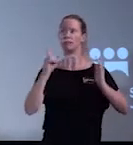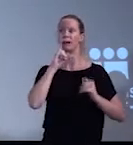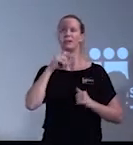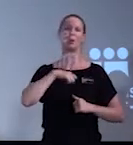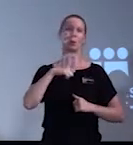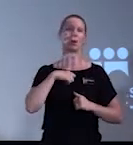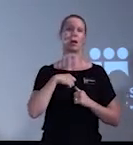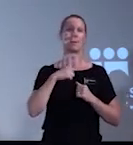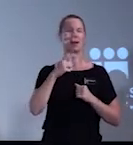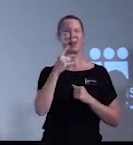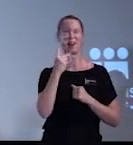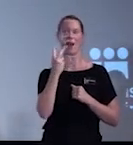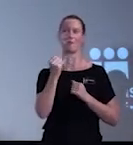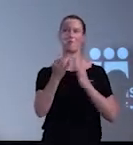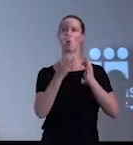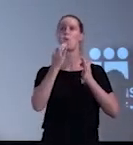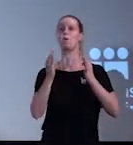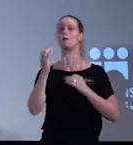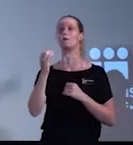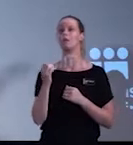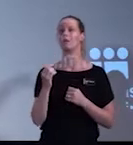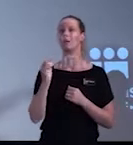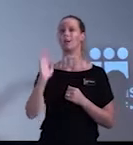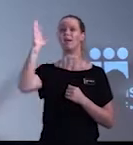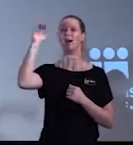lite roligare med live. Där ni vet,